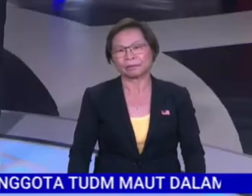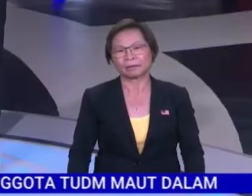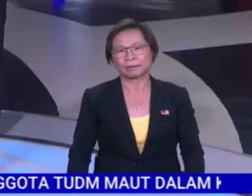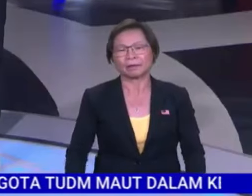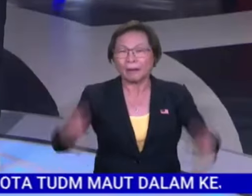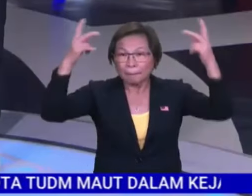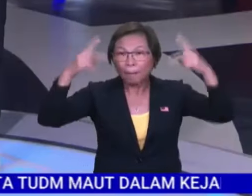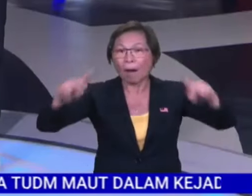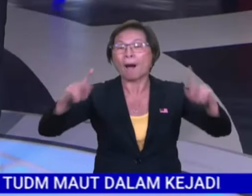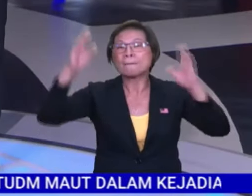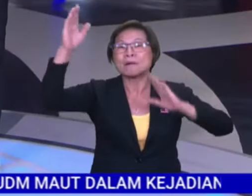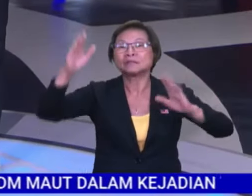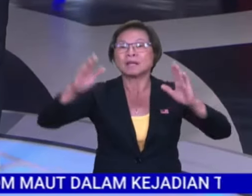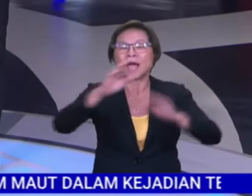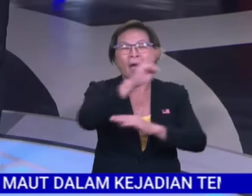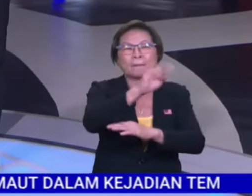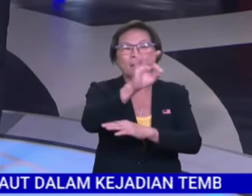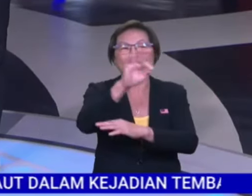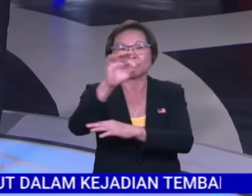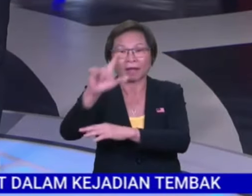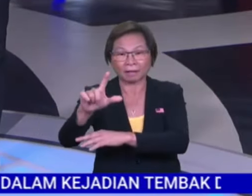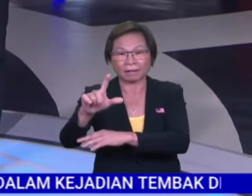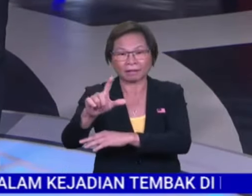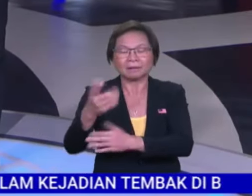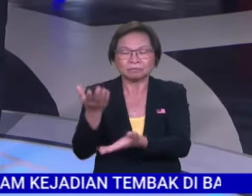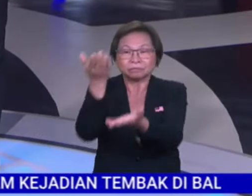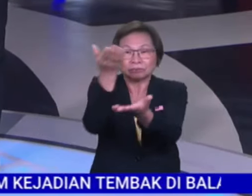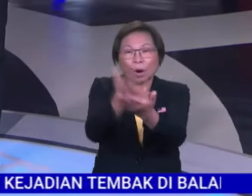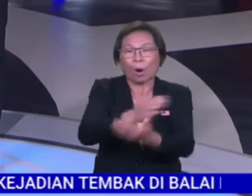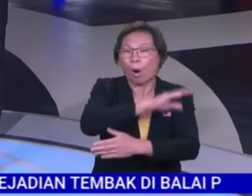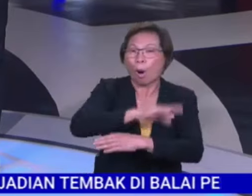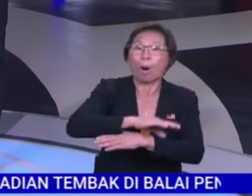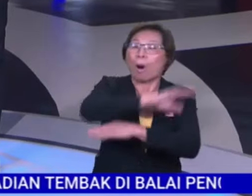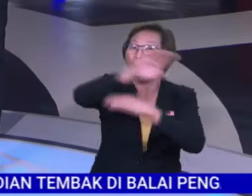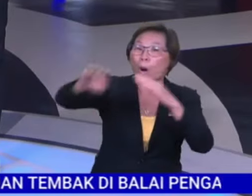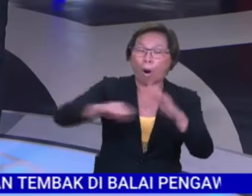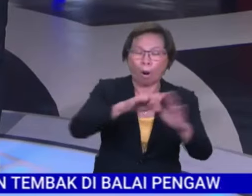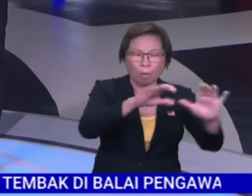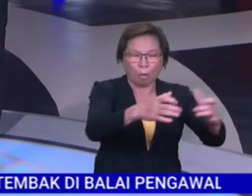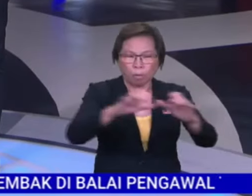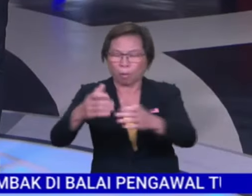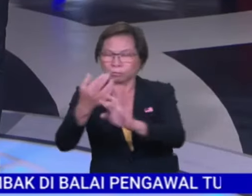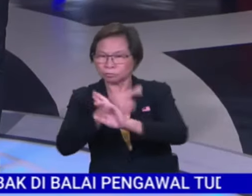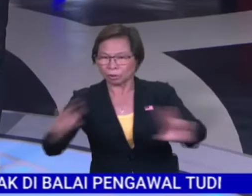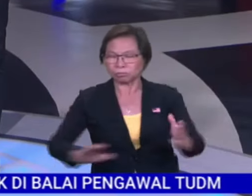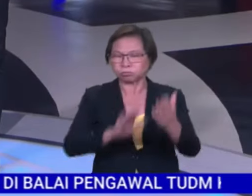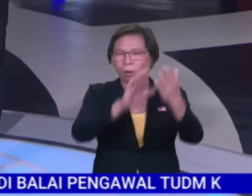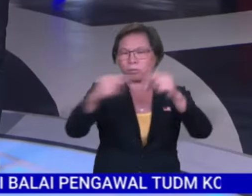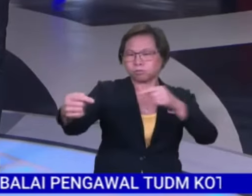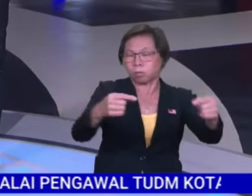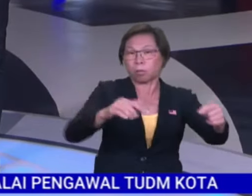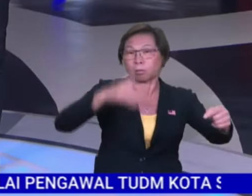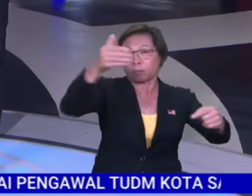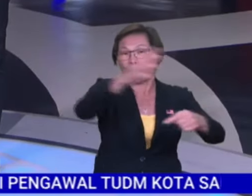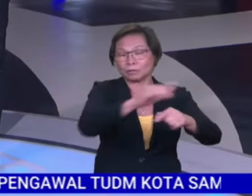Peranan Presiden Malaysian Football League MFL Datuk Hamidin Mohamed Amin agar semua pasukan lebih bersedia menghadapi aksi Liga musim depan